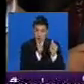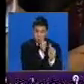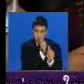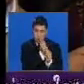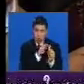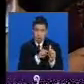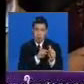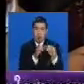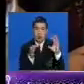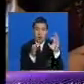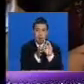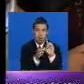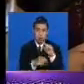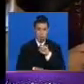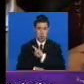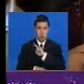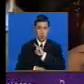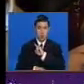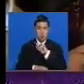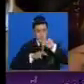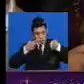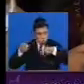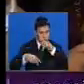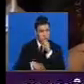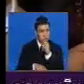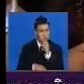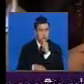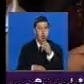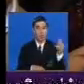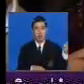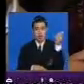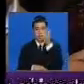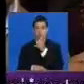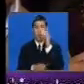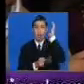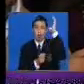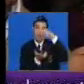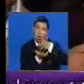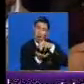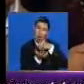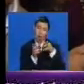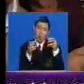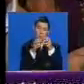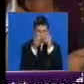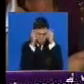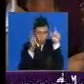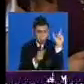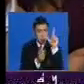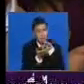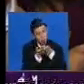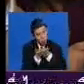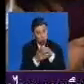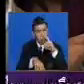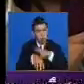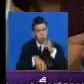แห่งชาติในฐานะหัวหน้าพนักงานสอบสวนได้ขึ้นเวทีกล่าวปราศัยขออภัยกลุ่มพันธมิตรที่ต้องเสียเวลามาในวันนี้และเห็นด้ว